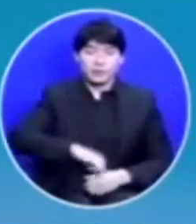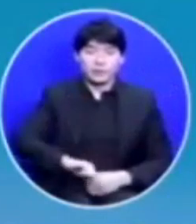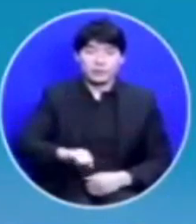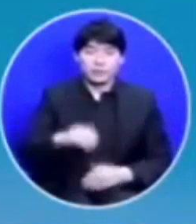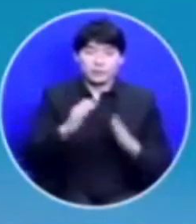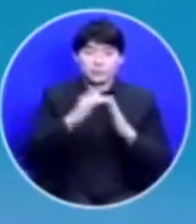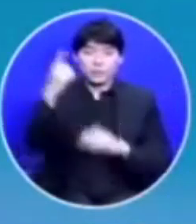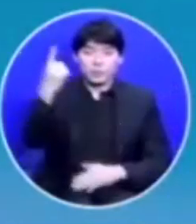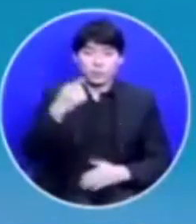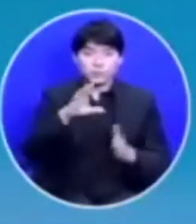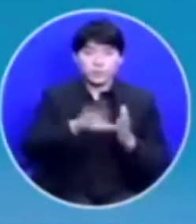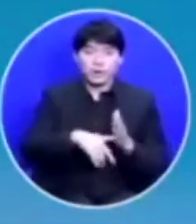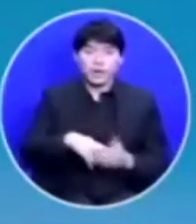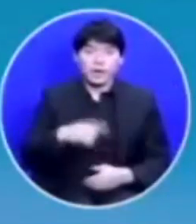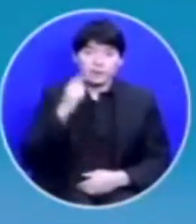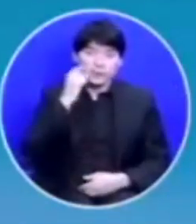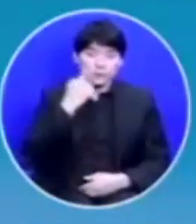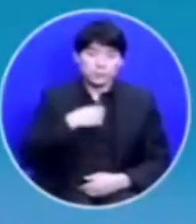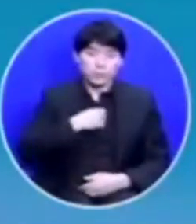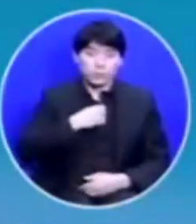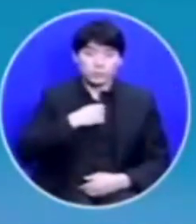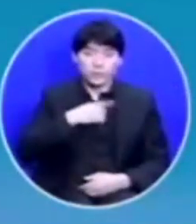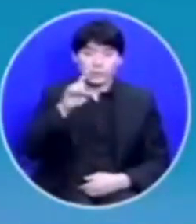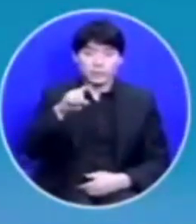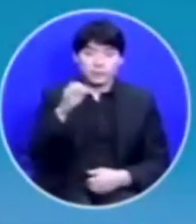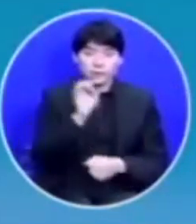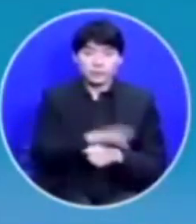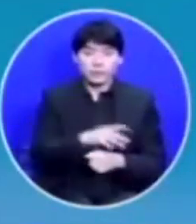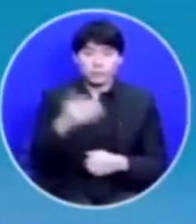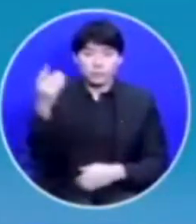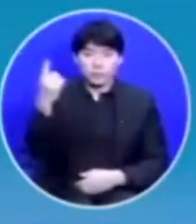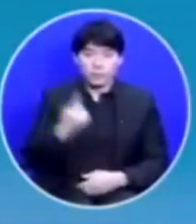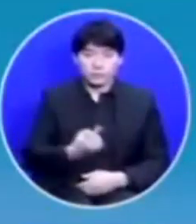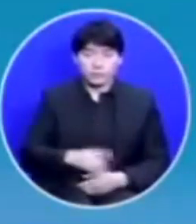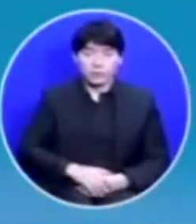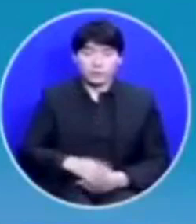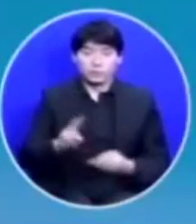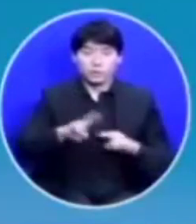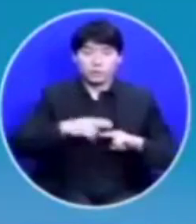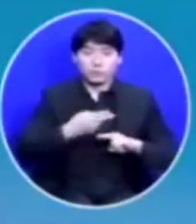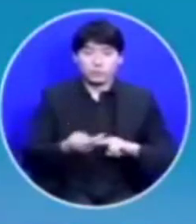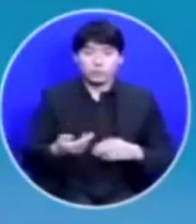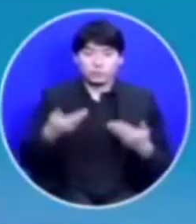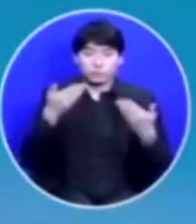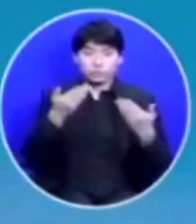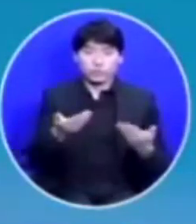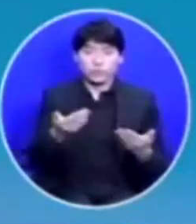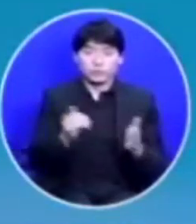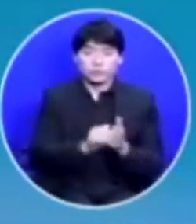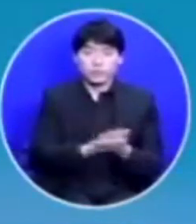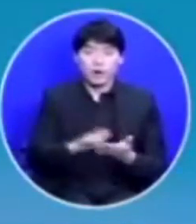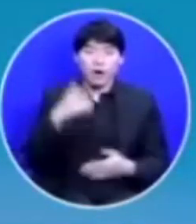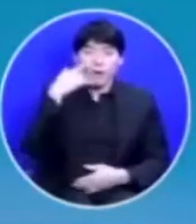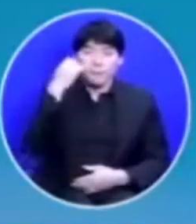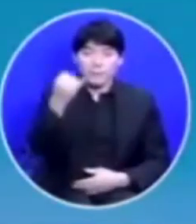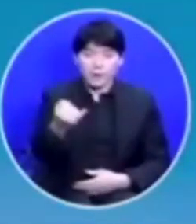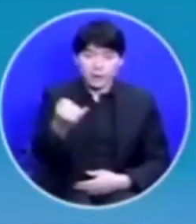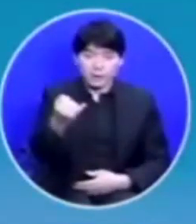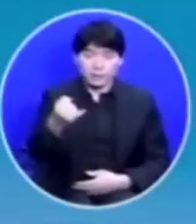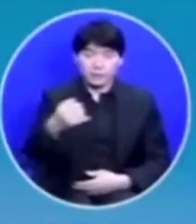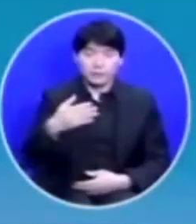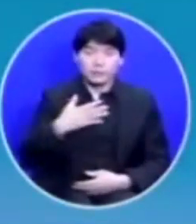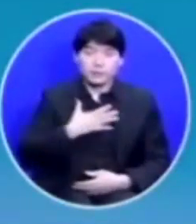돌아오는데 예쁜 티셔츠 하나를 엄마꺼 사가지고 와서 선물이라고 주 드려요 그러면서 엄마 엄마는